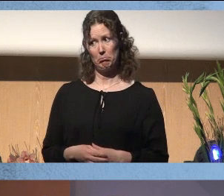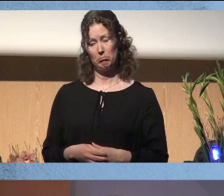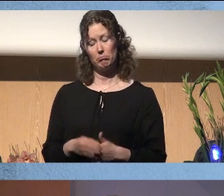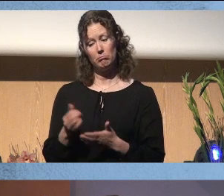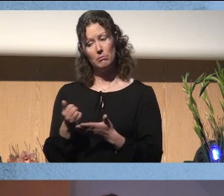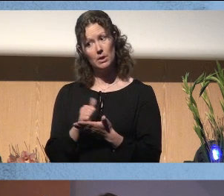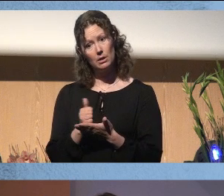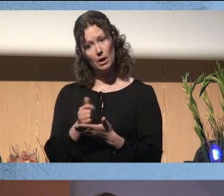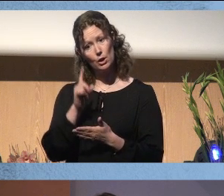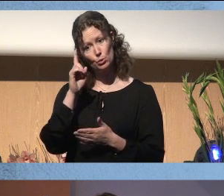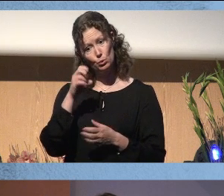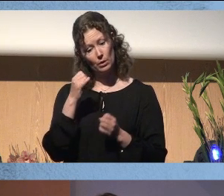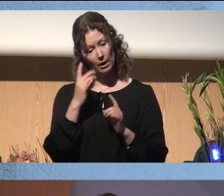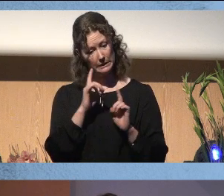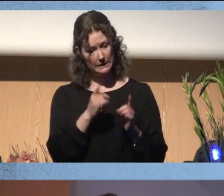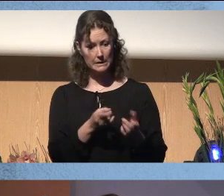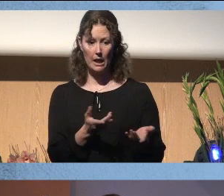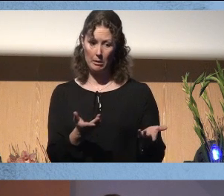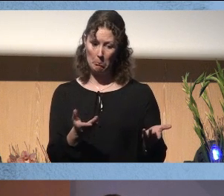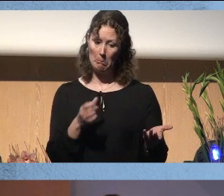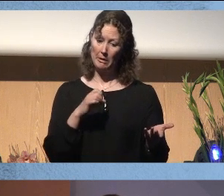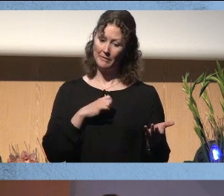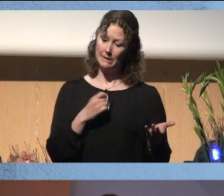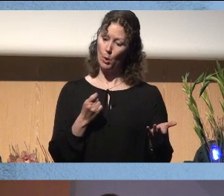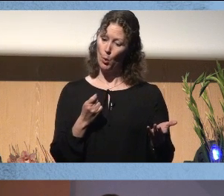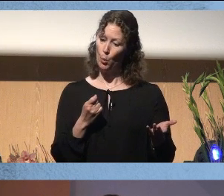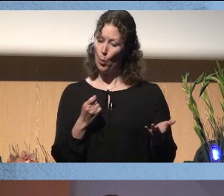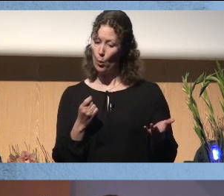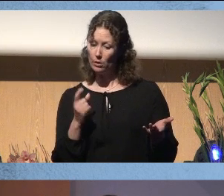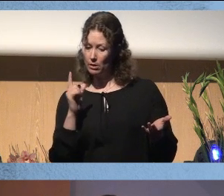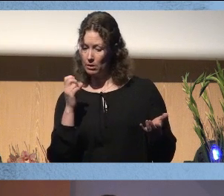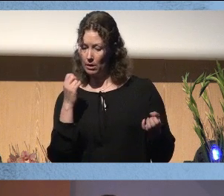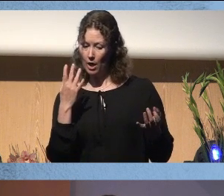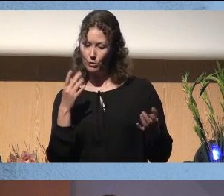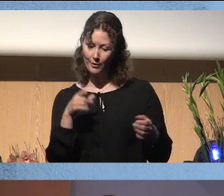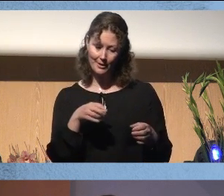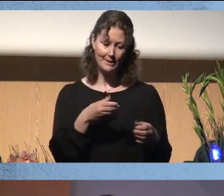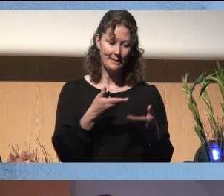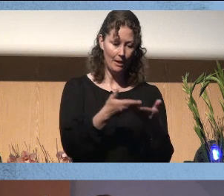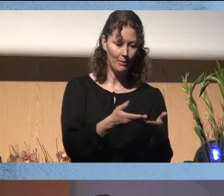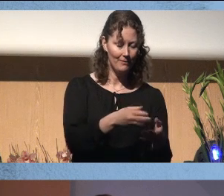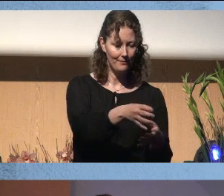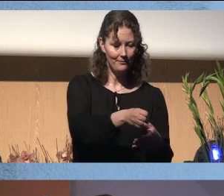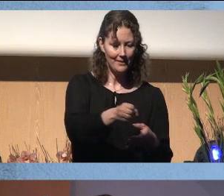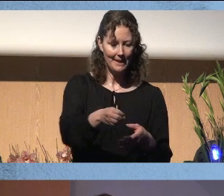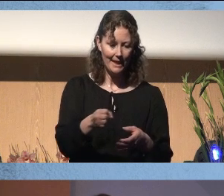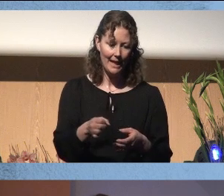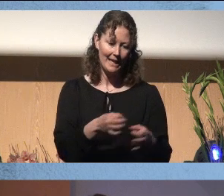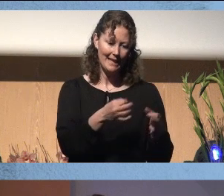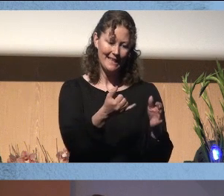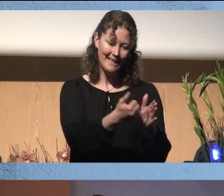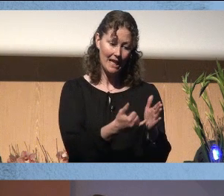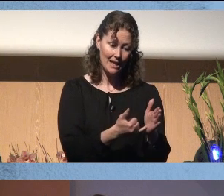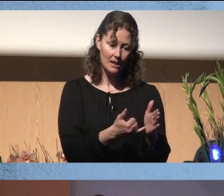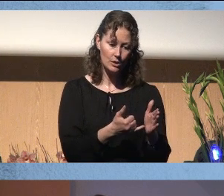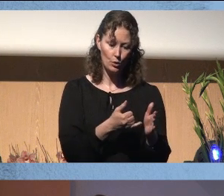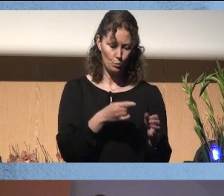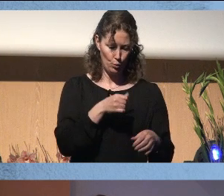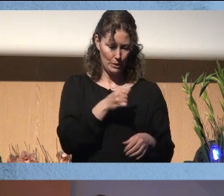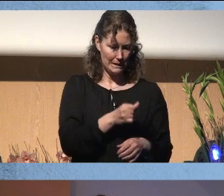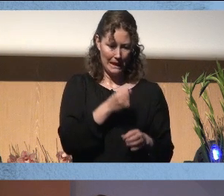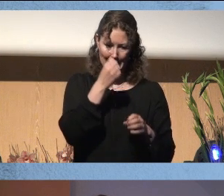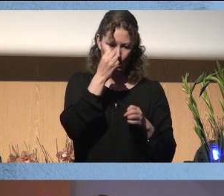Kanskje kunne du klart det selv, hvis bare noen hadde funnet fram ingrediensene du ikke lenger husket at du trengte.